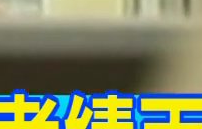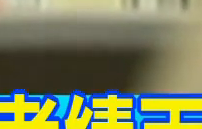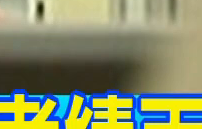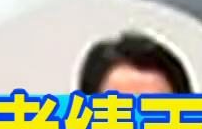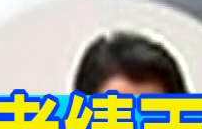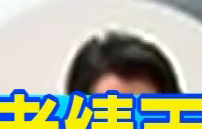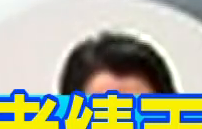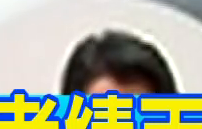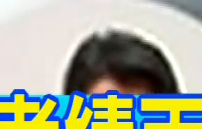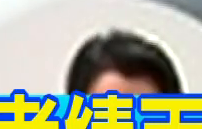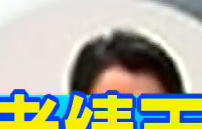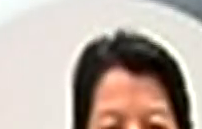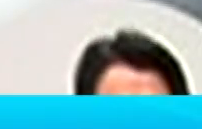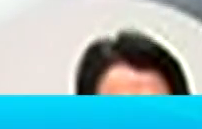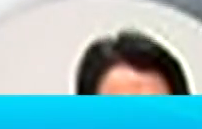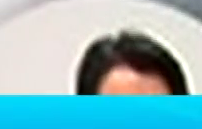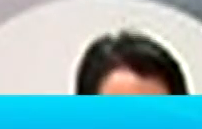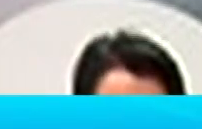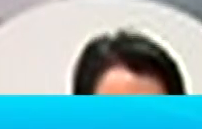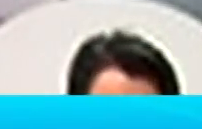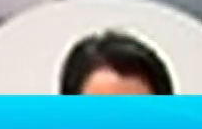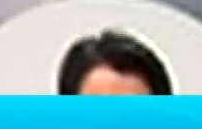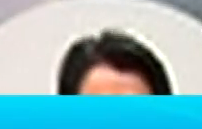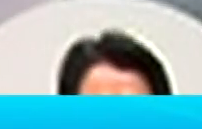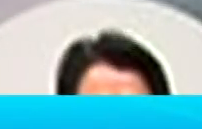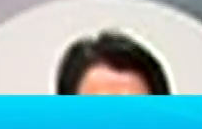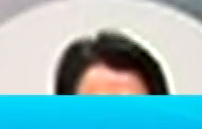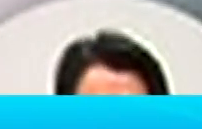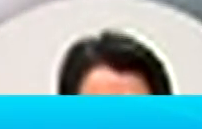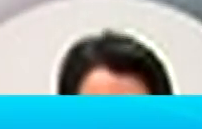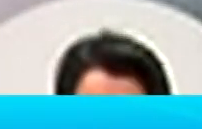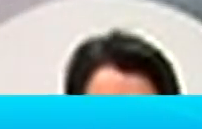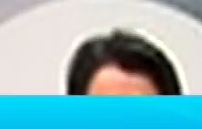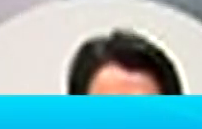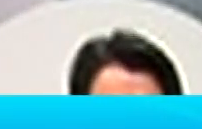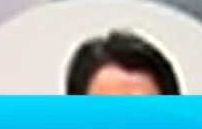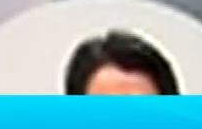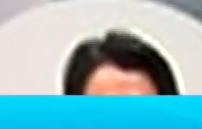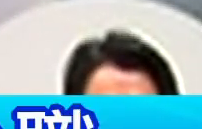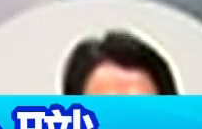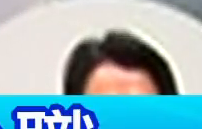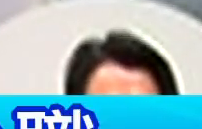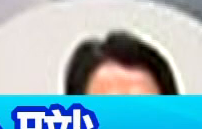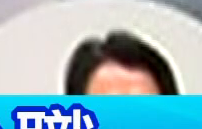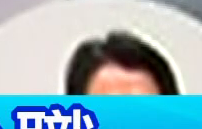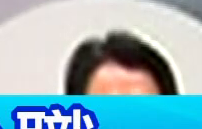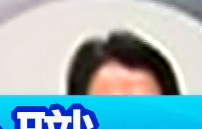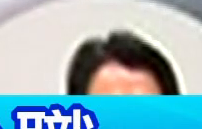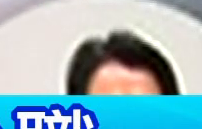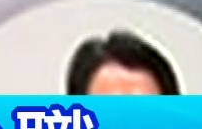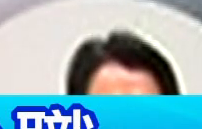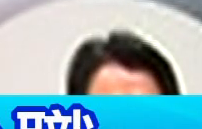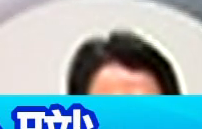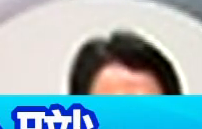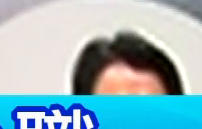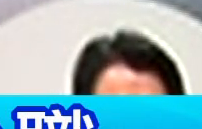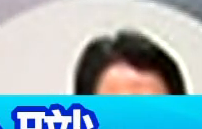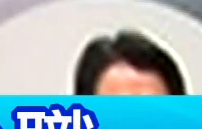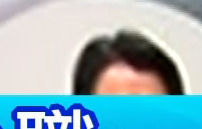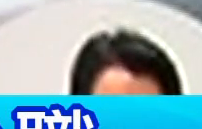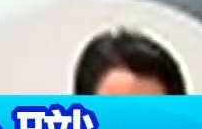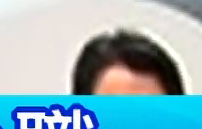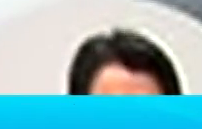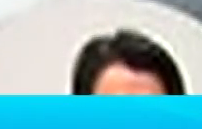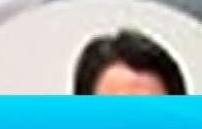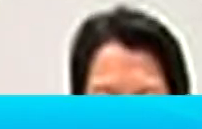才行。 凡30岁以上到58岁者，哈、哦，没有生的人不得参选任何一个民选的公职。